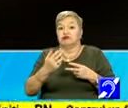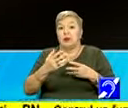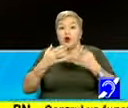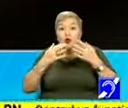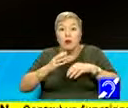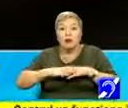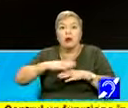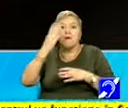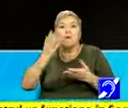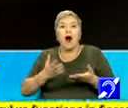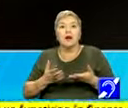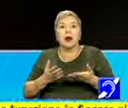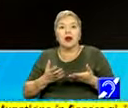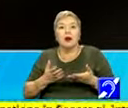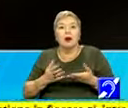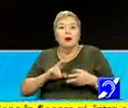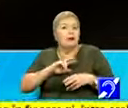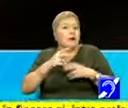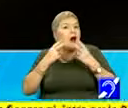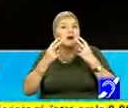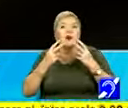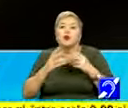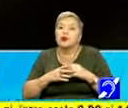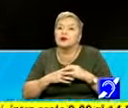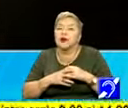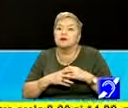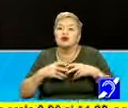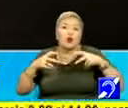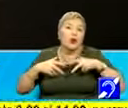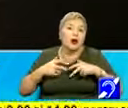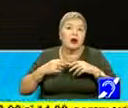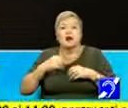îngrozitoare, indiferent din partea cărei părți ar fi.